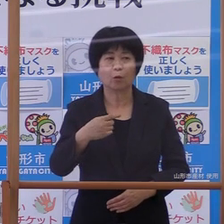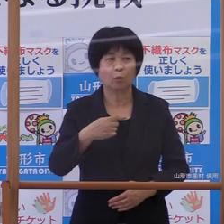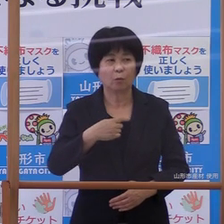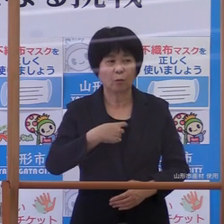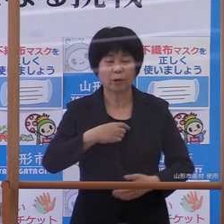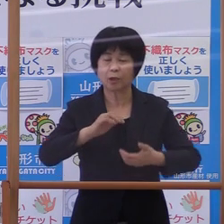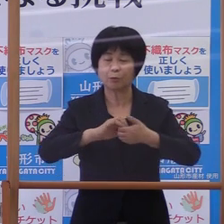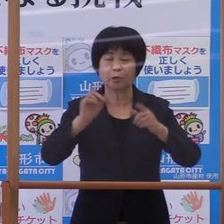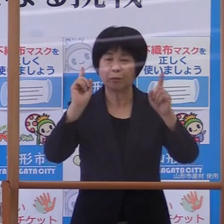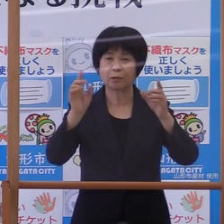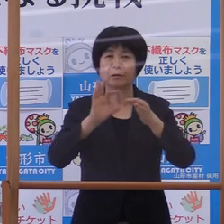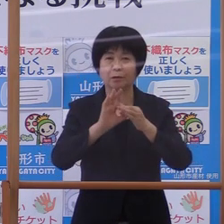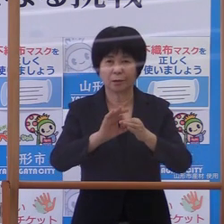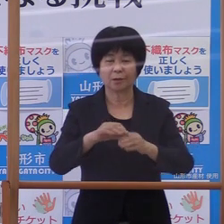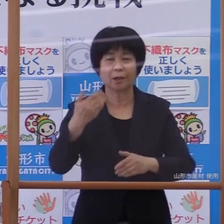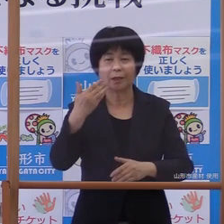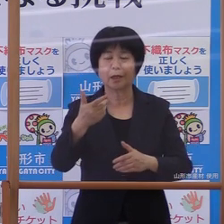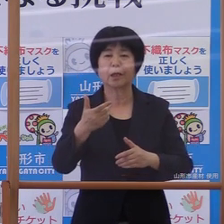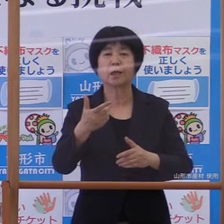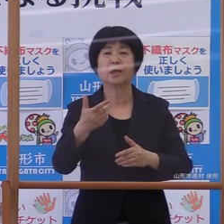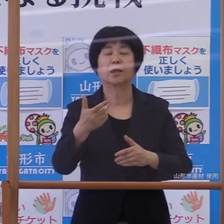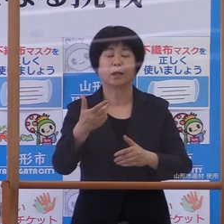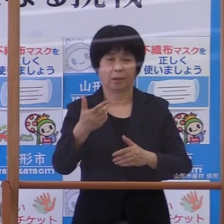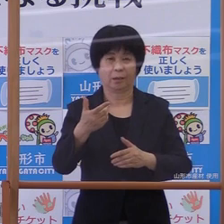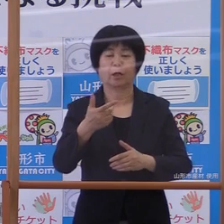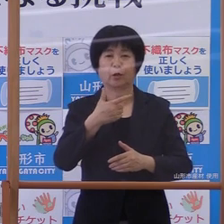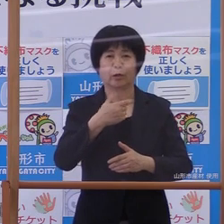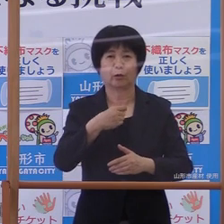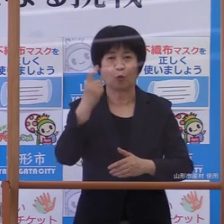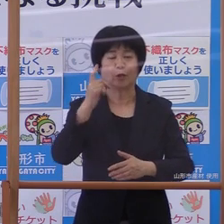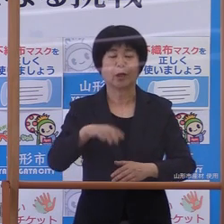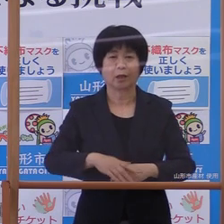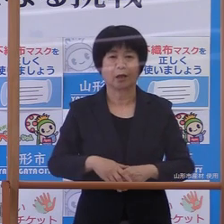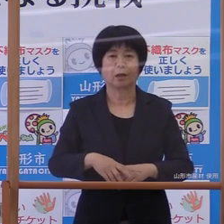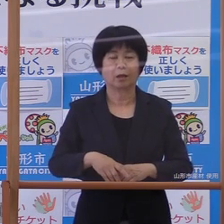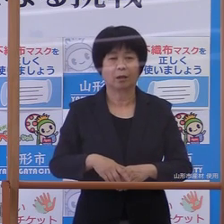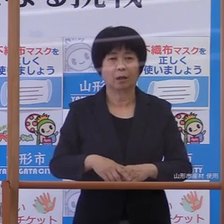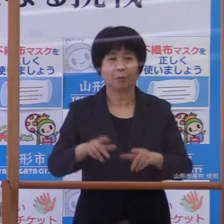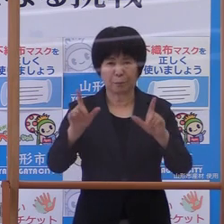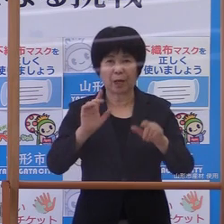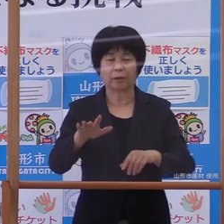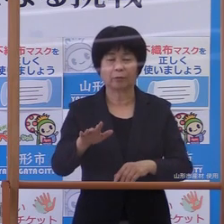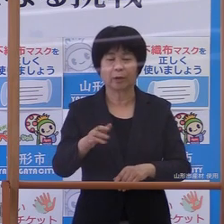大丈夫ですか。よろしいですか。はい、では、河北新報さんはいかがですか。